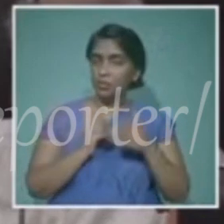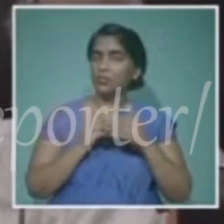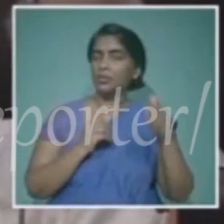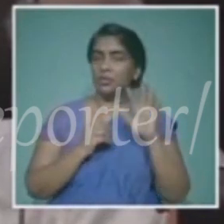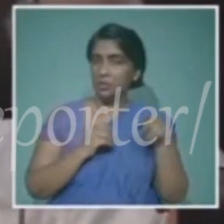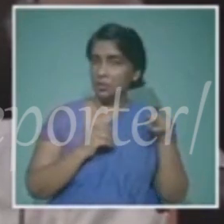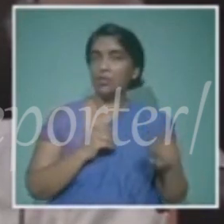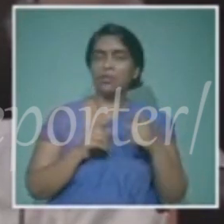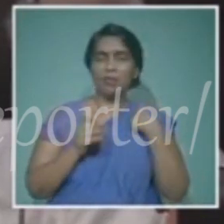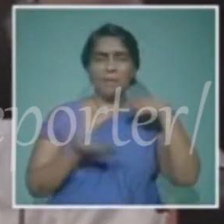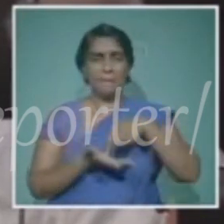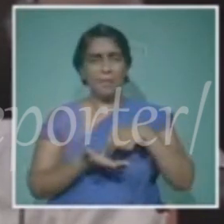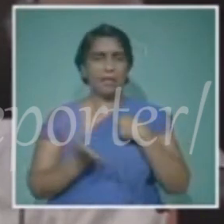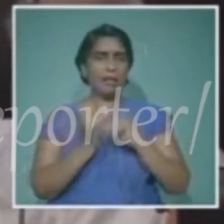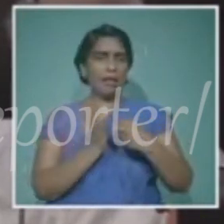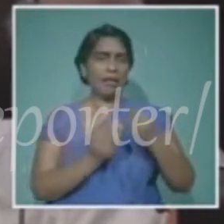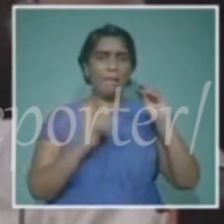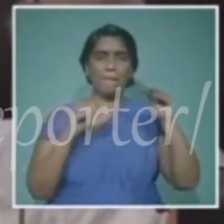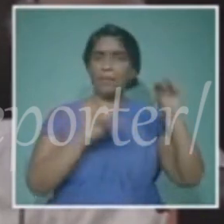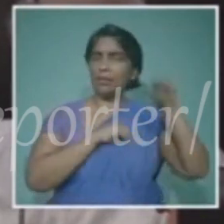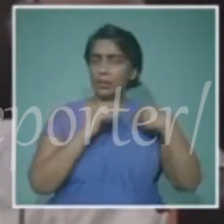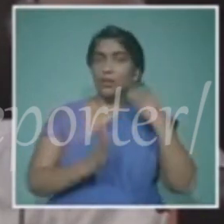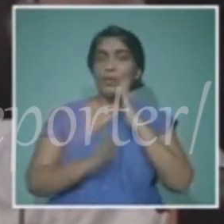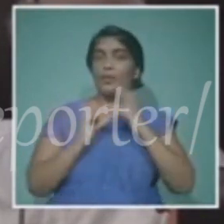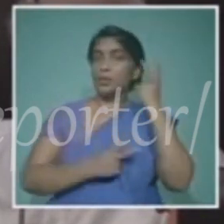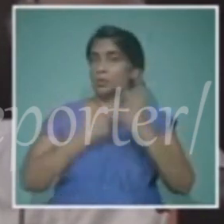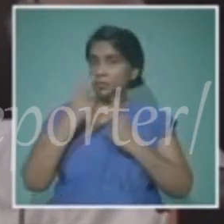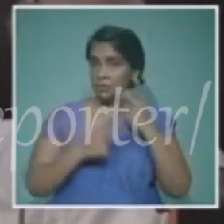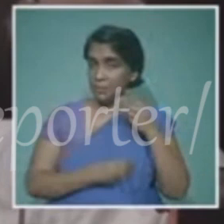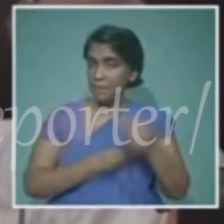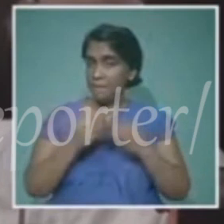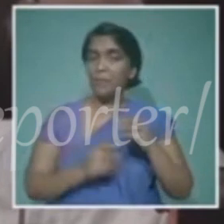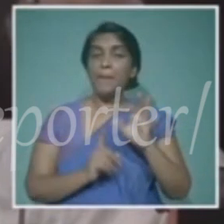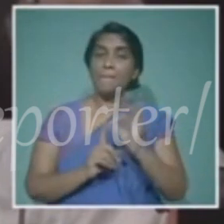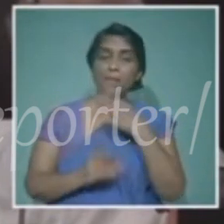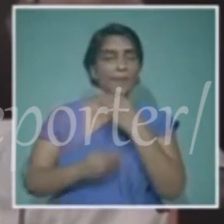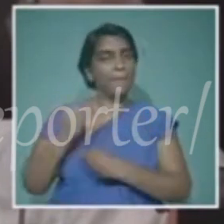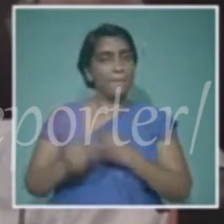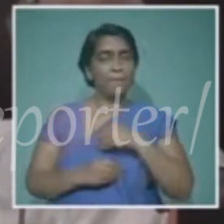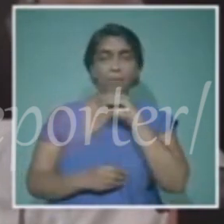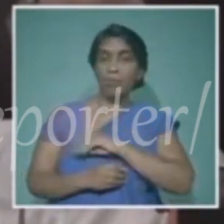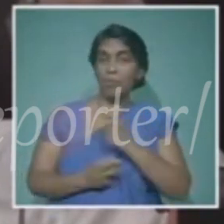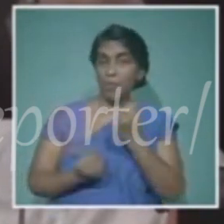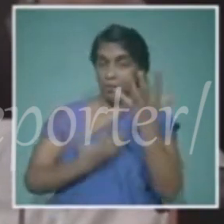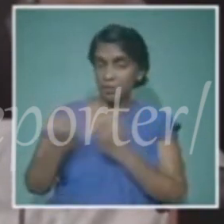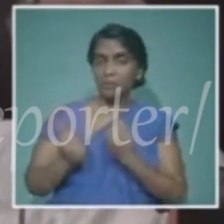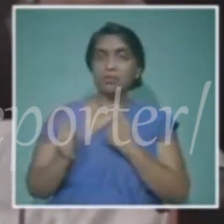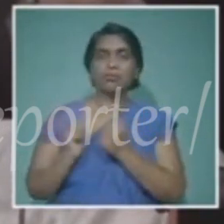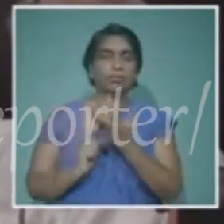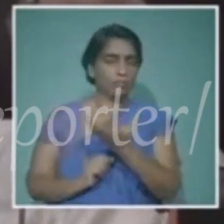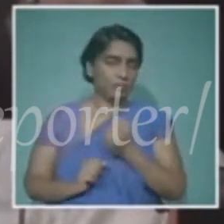සඳහා අතරමැදි ණය පහසුකම් වලින් සංචාරක ව්‍යාපාරයෙන් පුද්ගලික ව්‍යාපාරයෙන් උපයන මුදල් යොදා